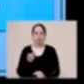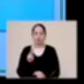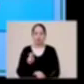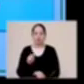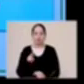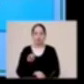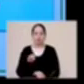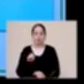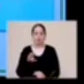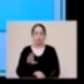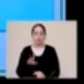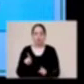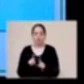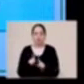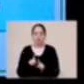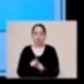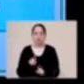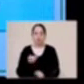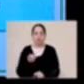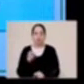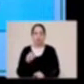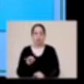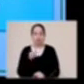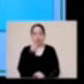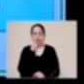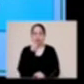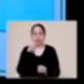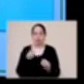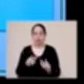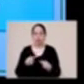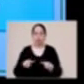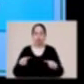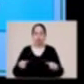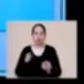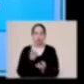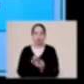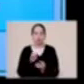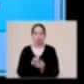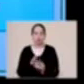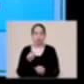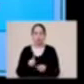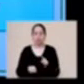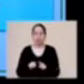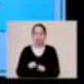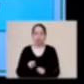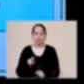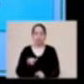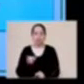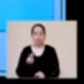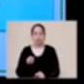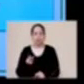перьев, наподобие ушей. Питается обычно разными грызунами, иногда